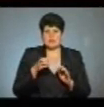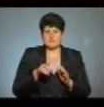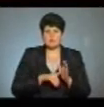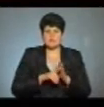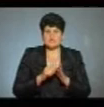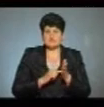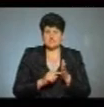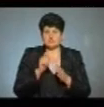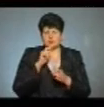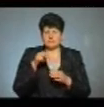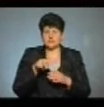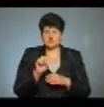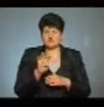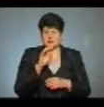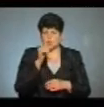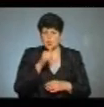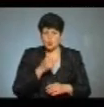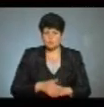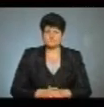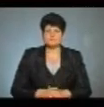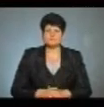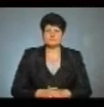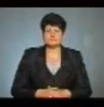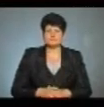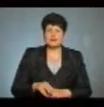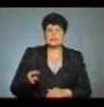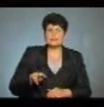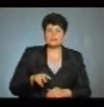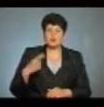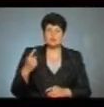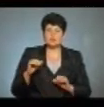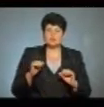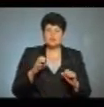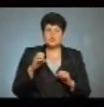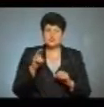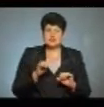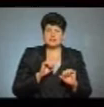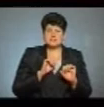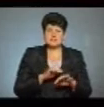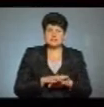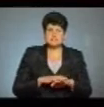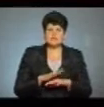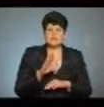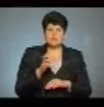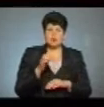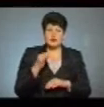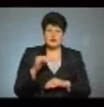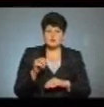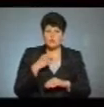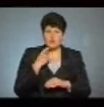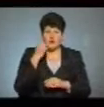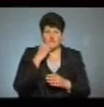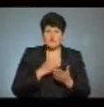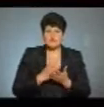Україні з 2014 року. Директор обласного департаменту соціального захисту населення Вадим Боярський каже, ветерани